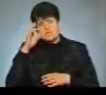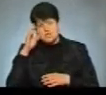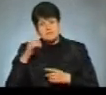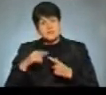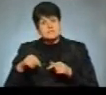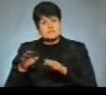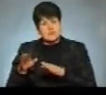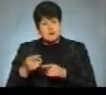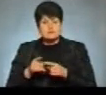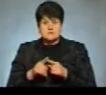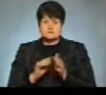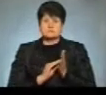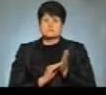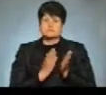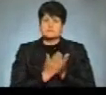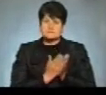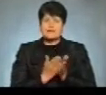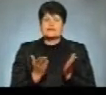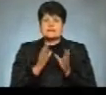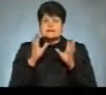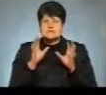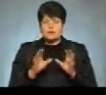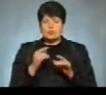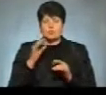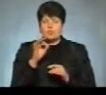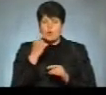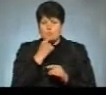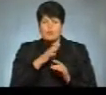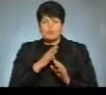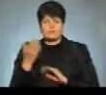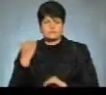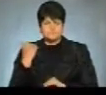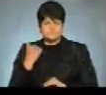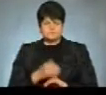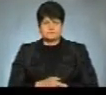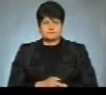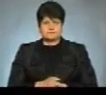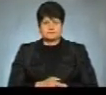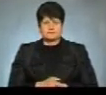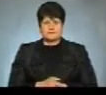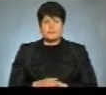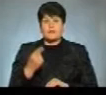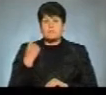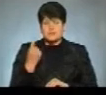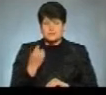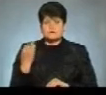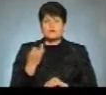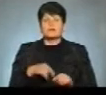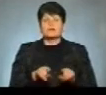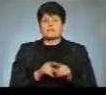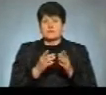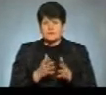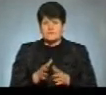це вже є врегульовано. Який закон про мову діяв до цього часу? Ну, по-перше, що історія наша така, що